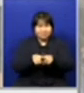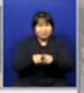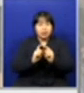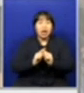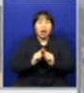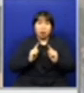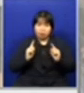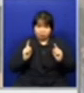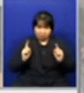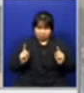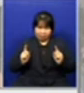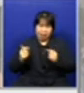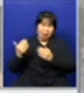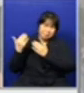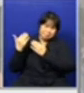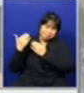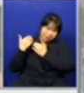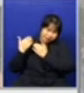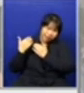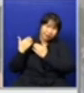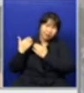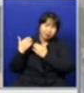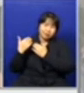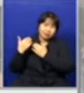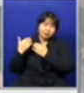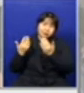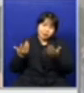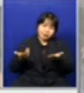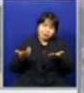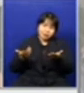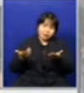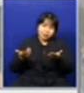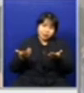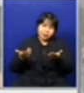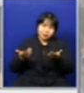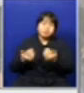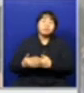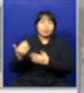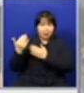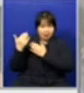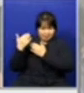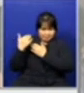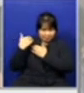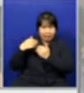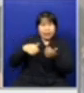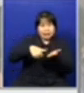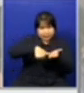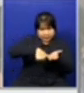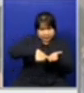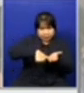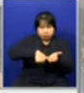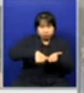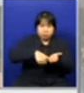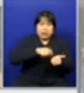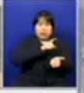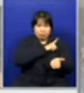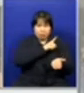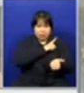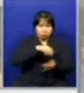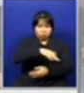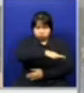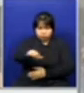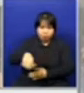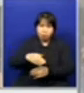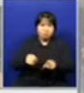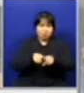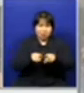ดียวกันภาระที่หลีกเลี่ยงไม่ได้คือภาระหนี้ที่เราต้องรับผิดชอบร่วมกันเ